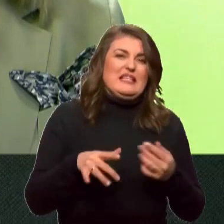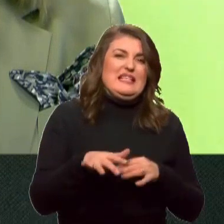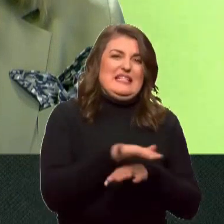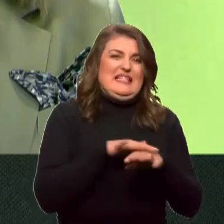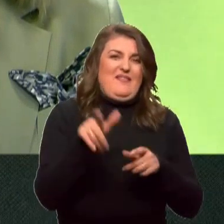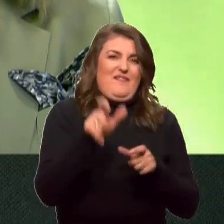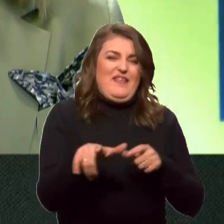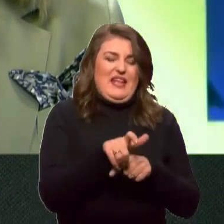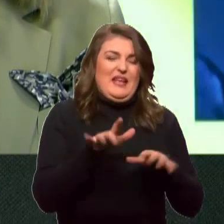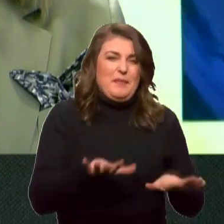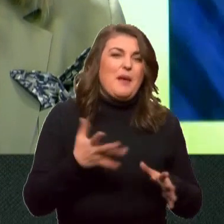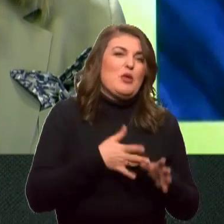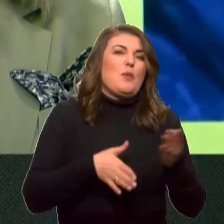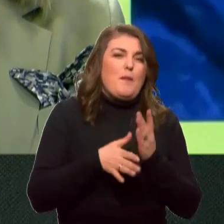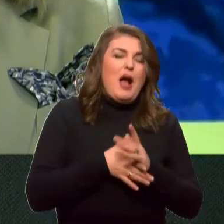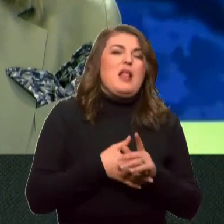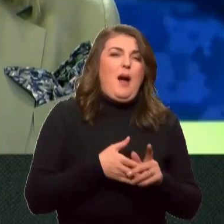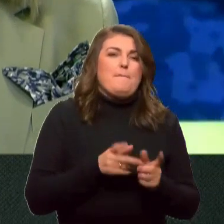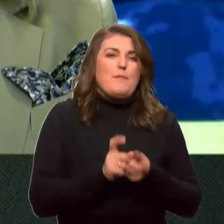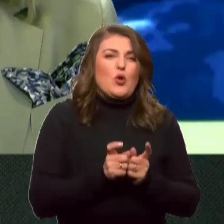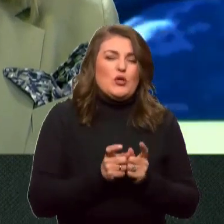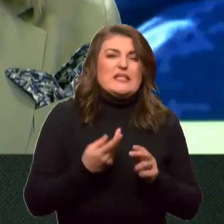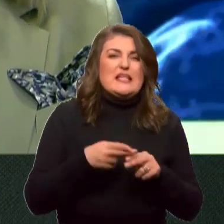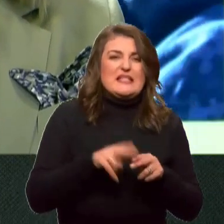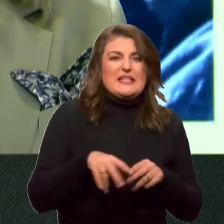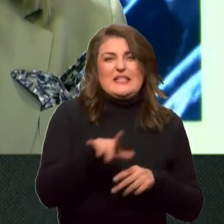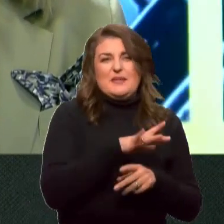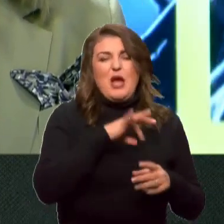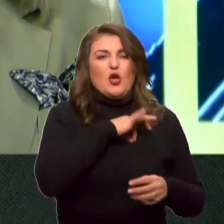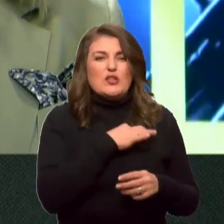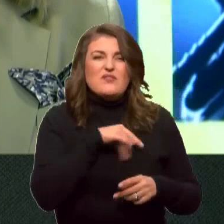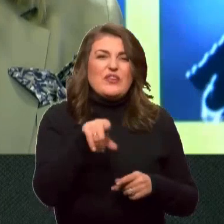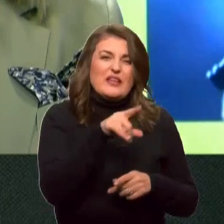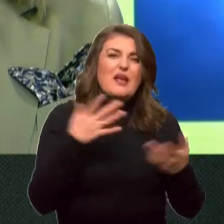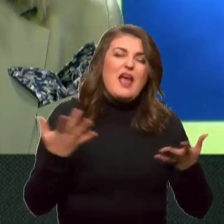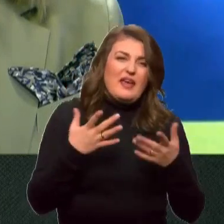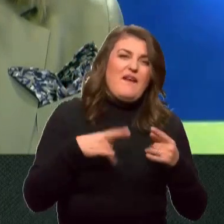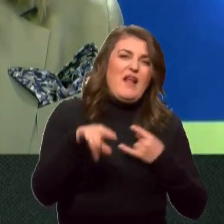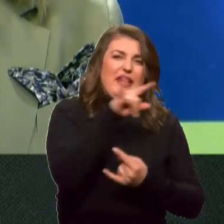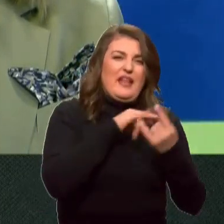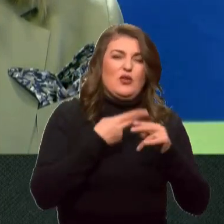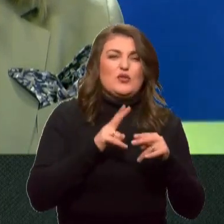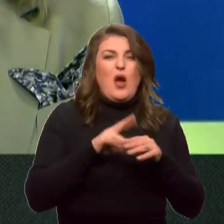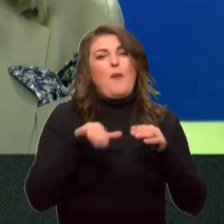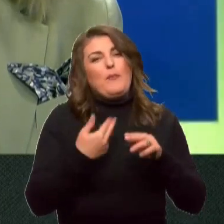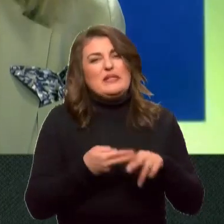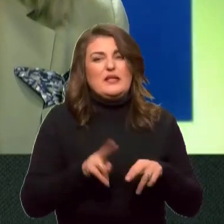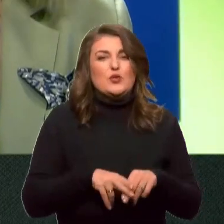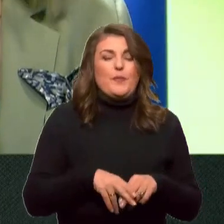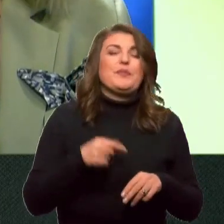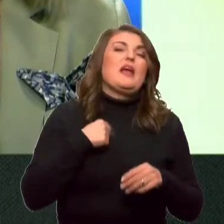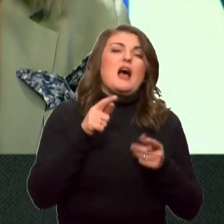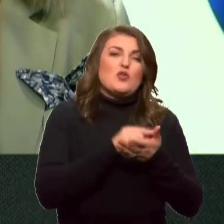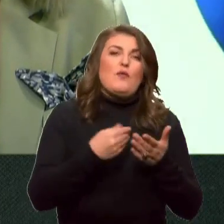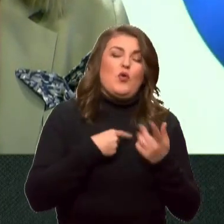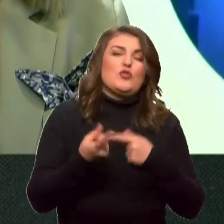яка б допомагала б боротися з цими ворожуючими боєприпасами або розвідниками, які вилітають до цього або після цього. Я знову